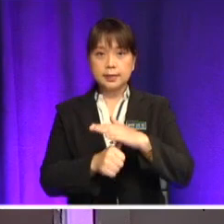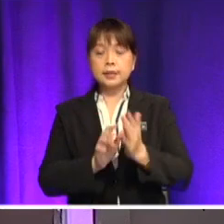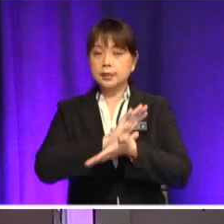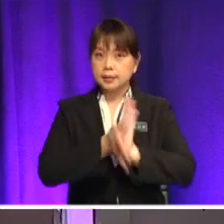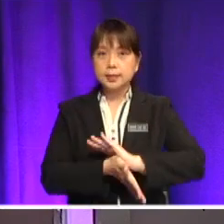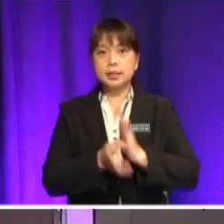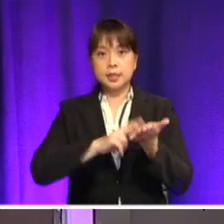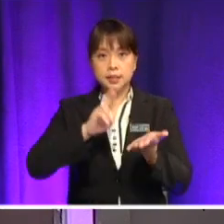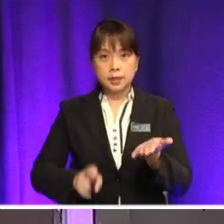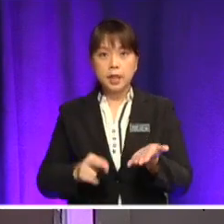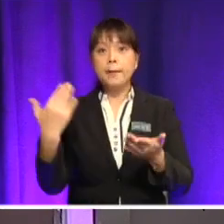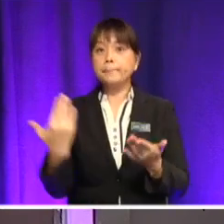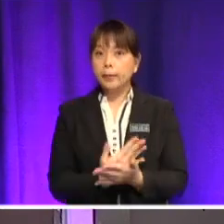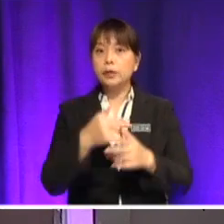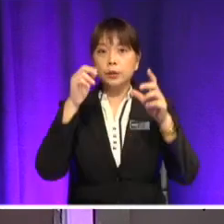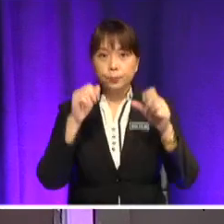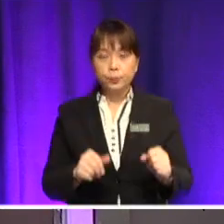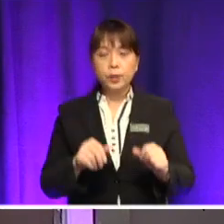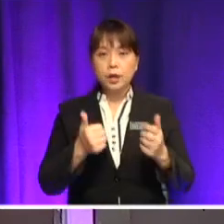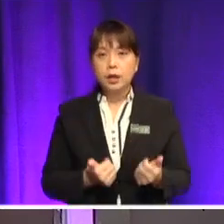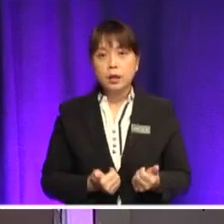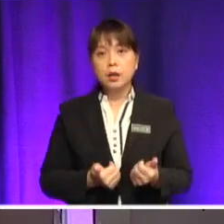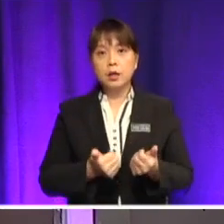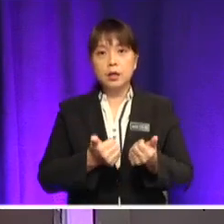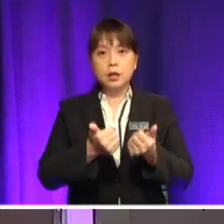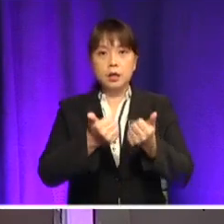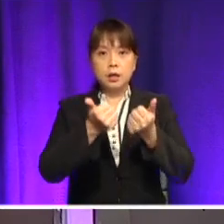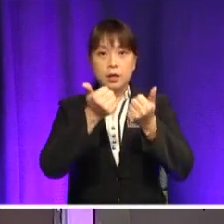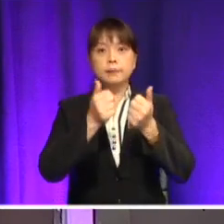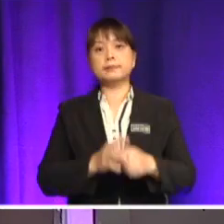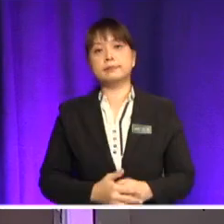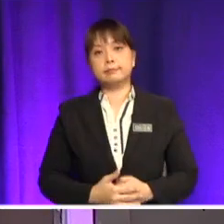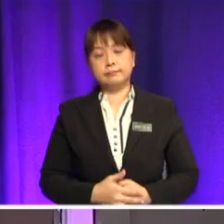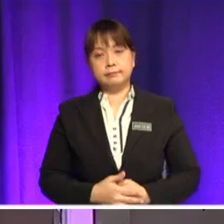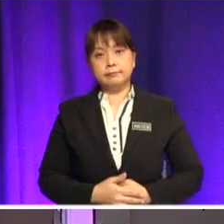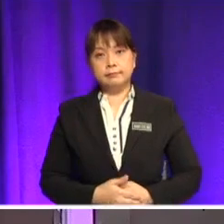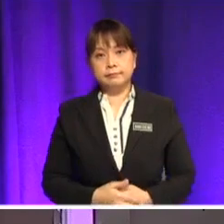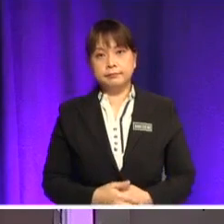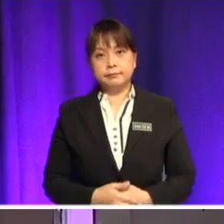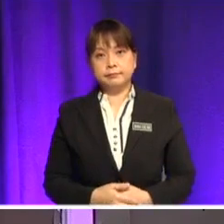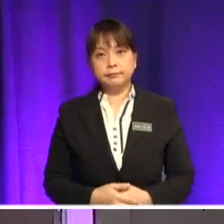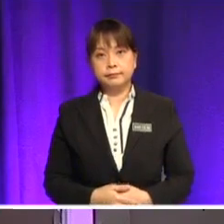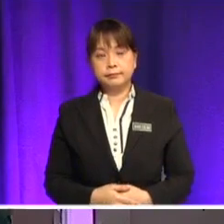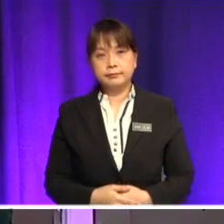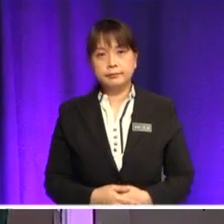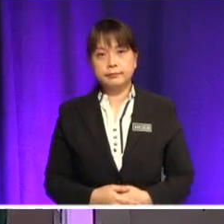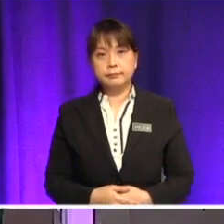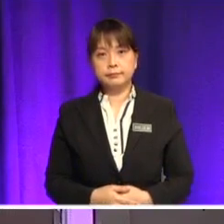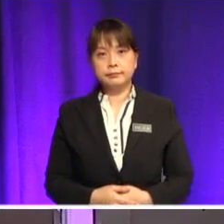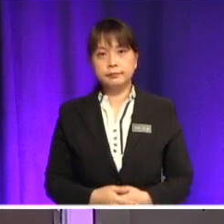tadi di mana aliran udaranya berhala Ju rendah tekanan udaranya tinggi sebab itu Rahasianya daya angkat